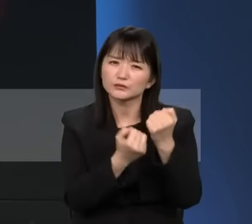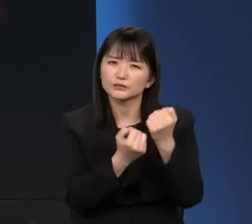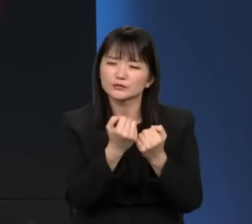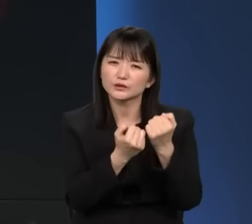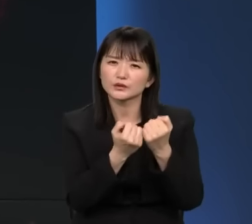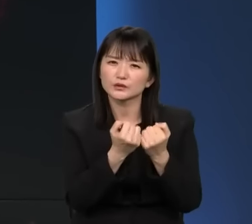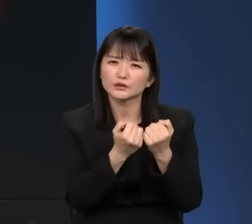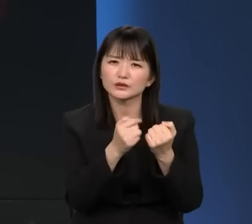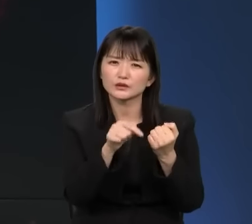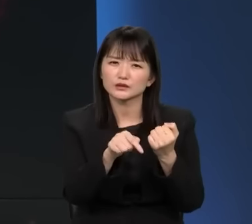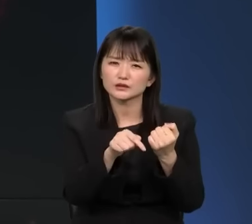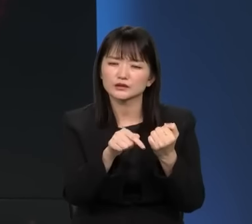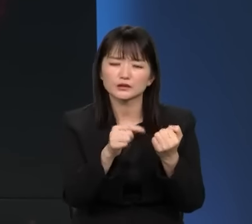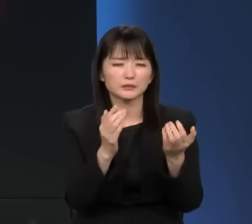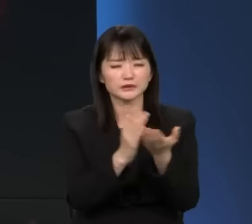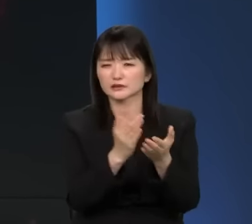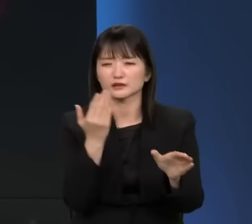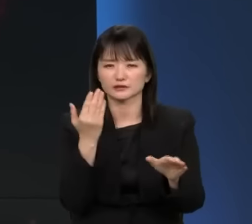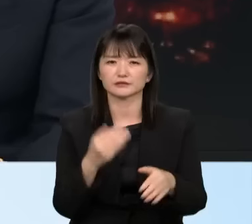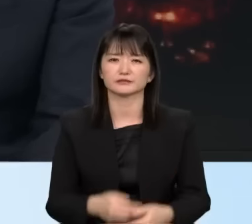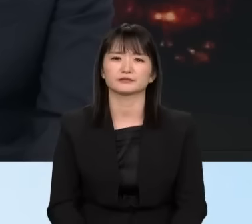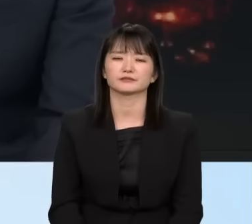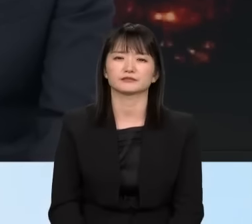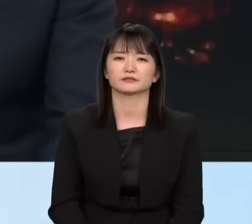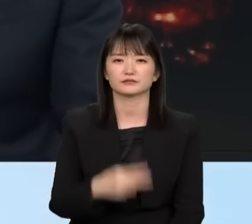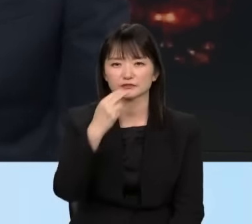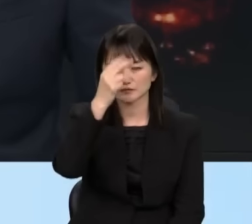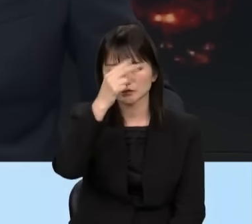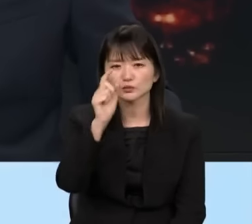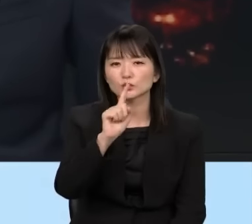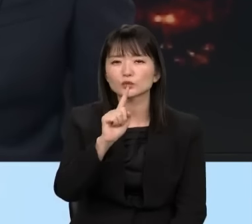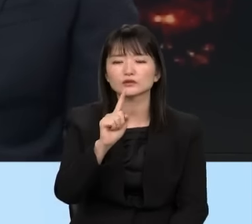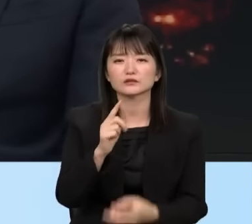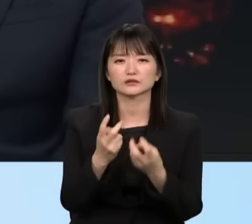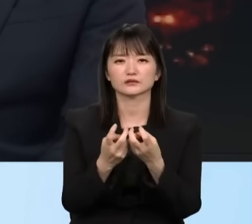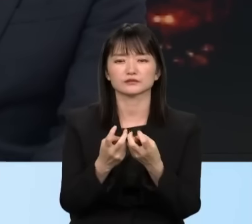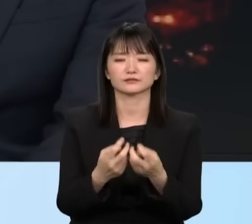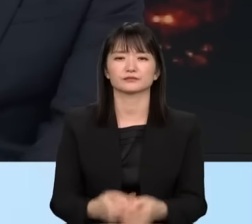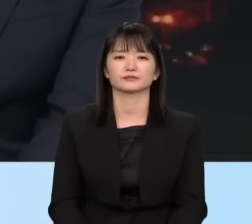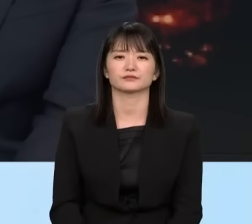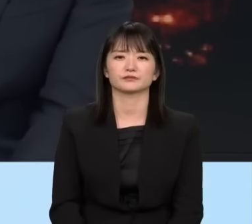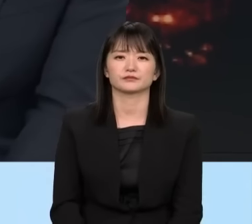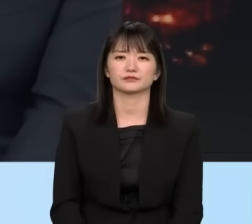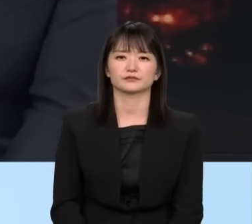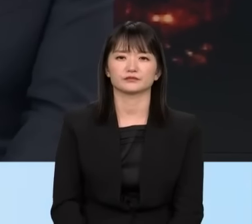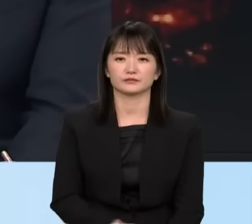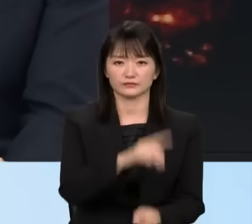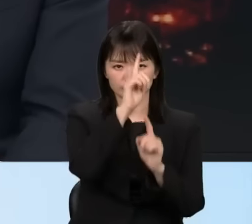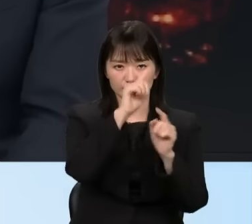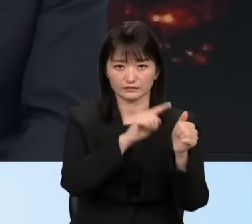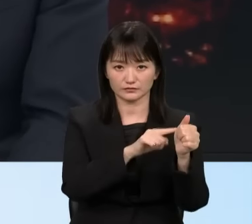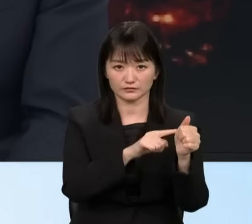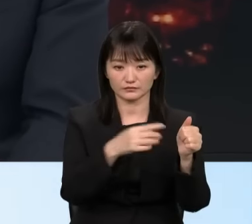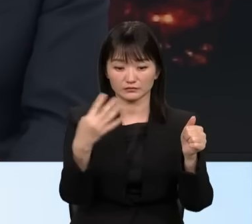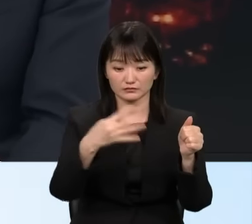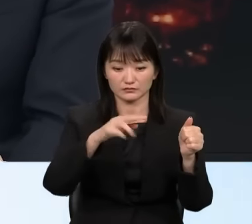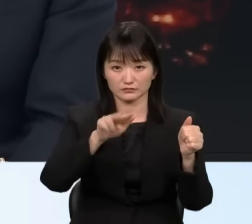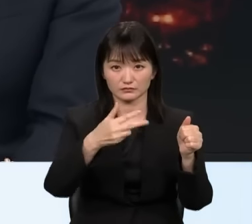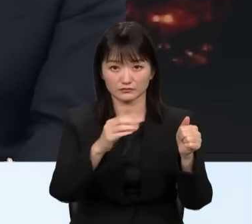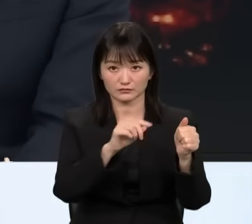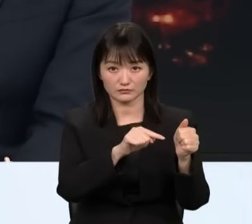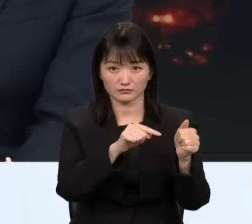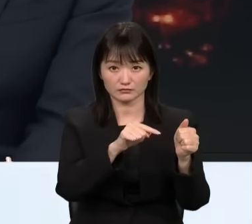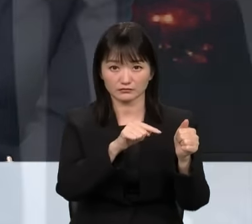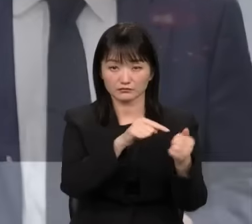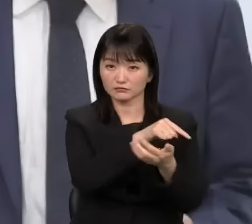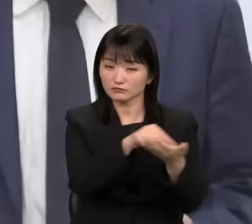검찰은 판단한 겁니다 근데 그때 검찰 조사는 어떻게 진행이 됐습니까 예 검찰은 이씨를 상대로 4,700만